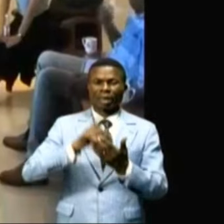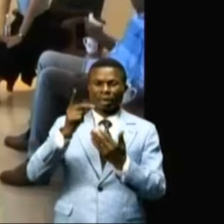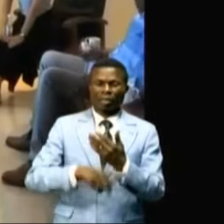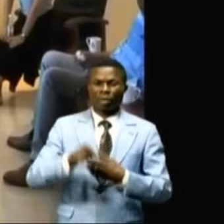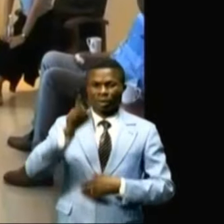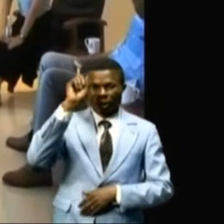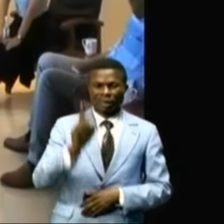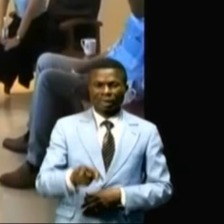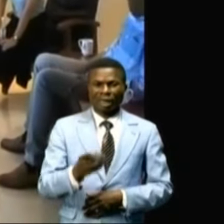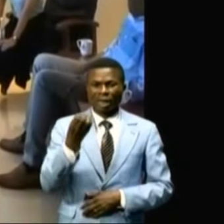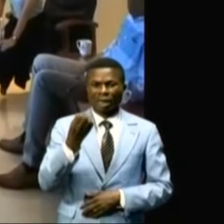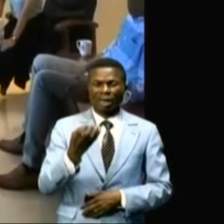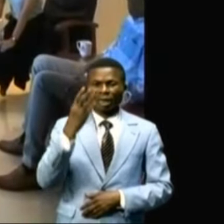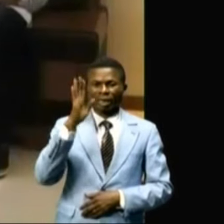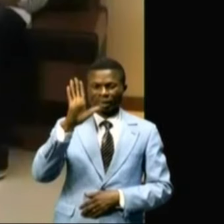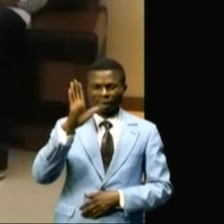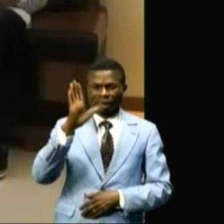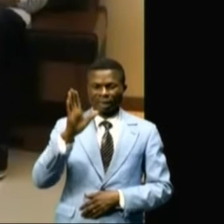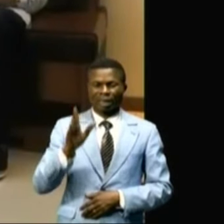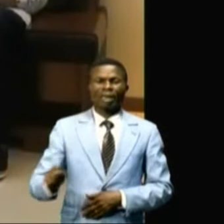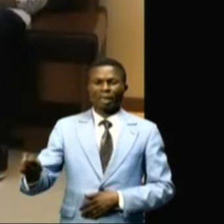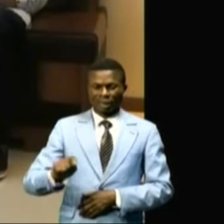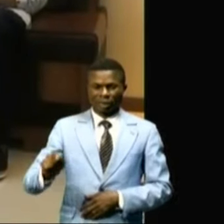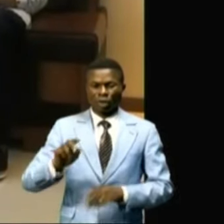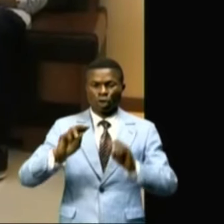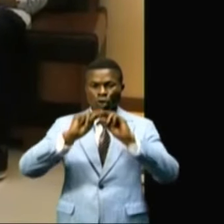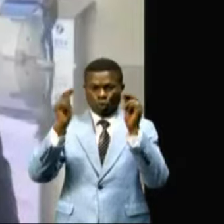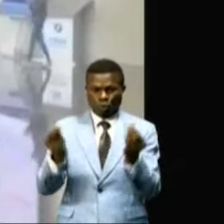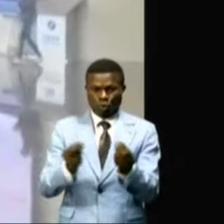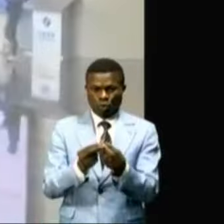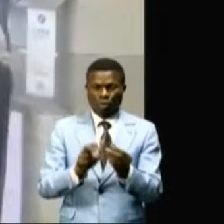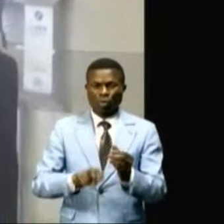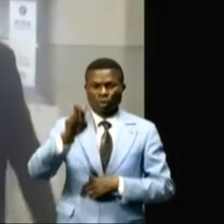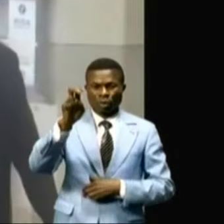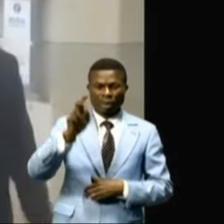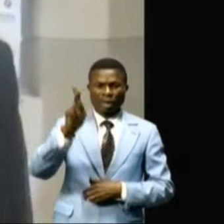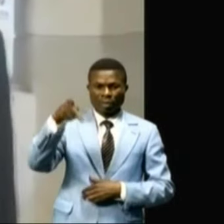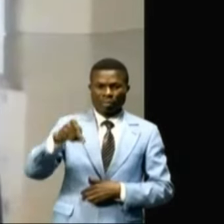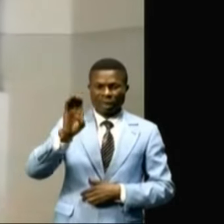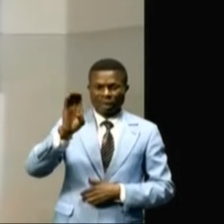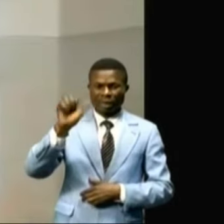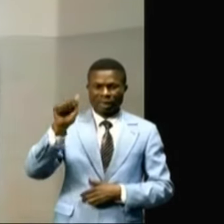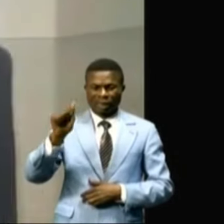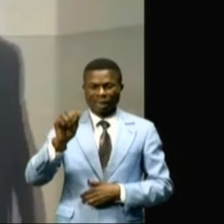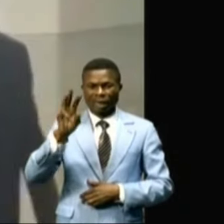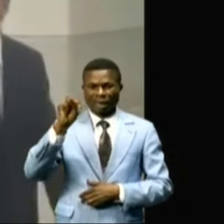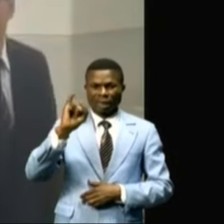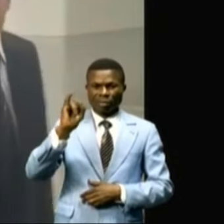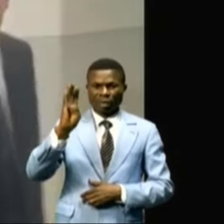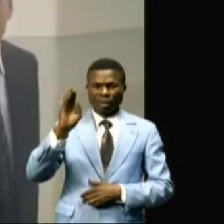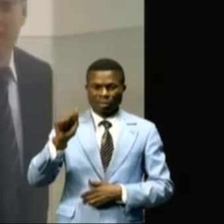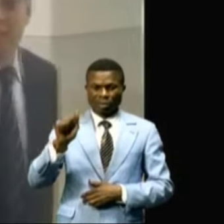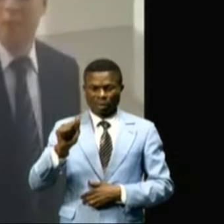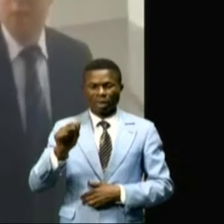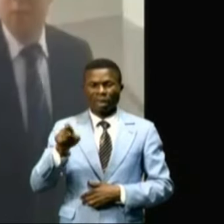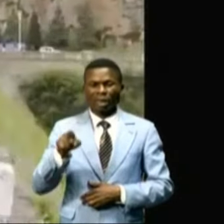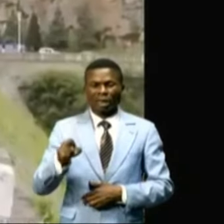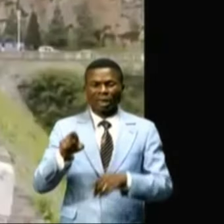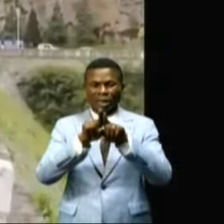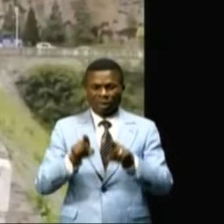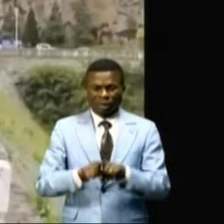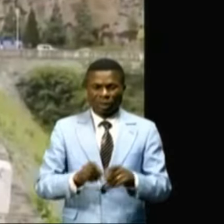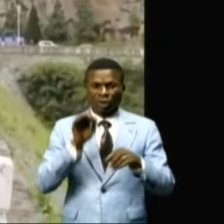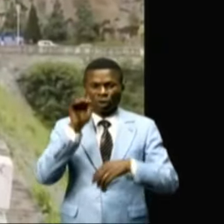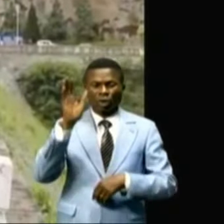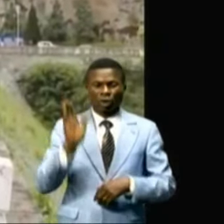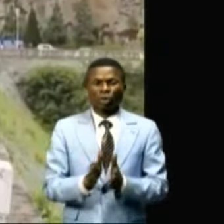Tshilombo, durant ce deuxième quinquennat. Cette délégation est composée du PCA de la MIPA, Jean-Charles Okotolo Lacombe, le